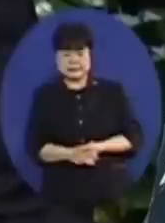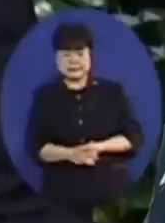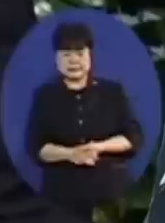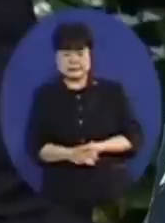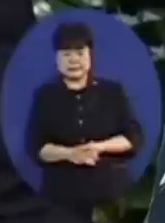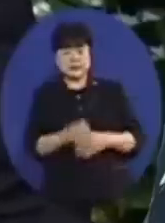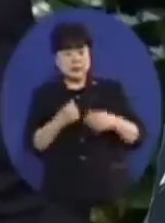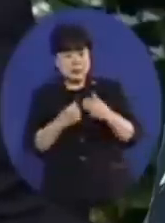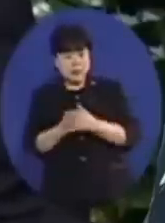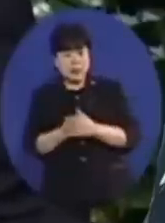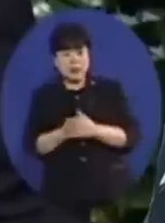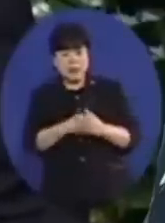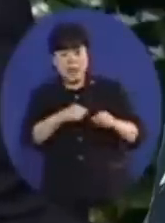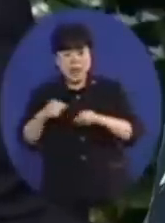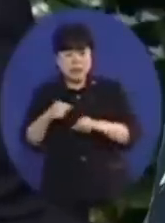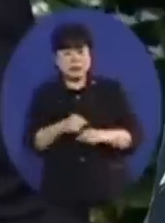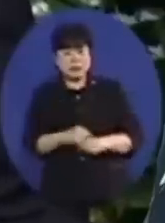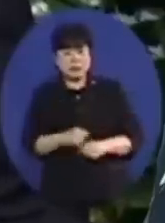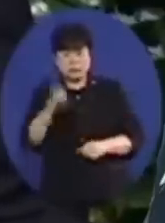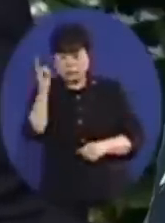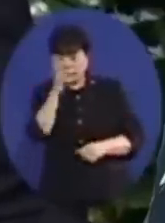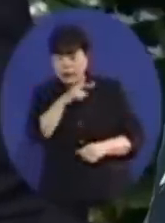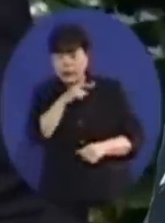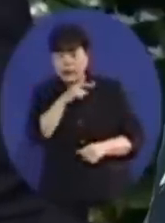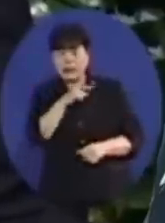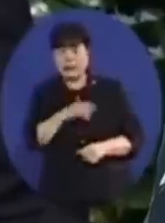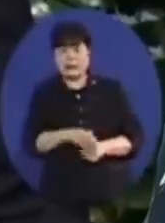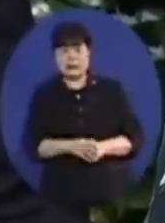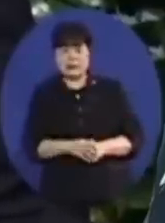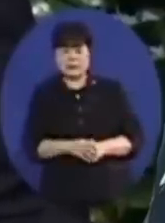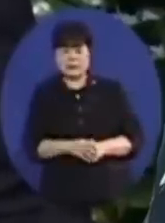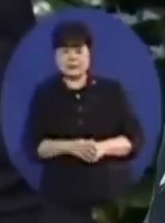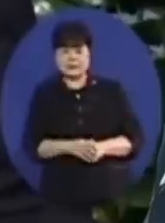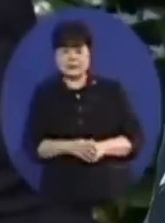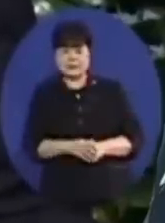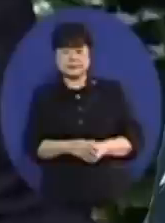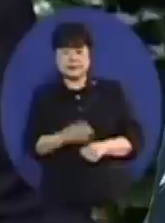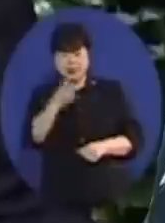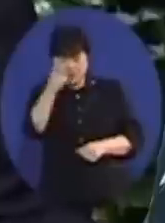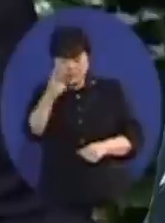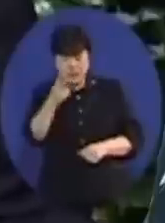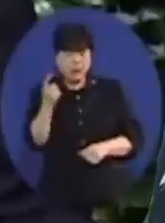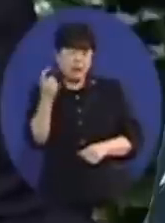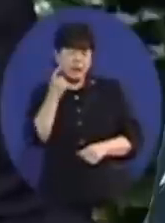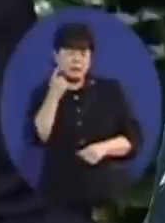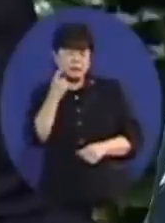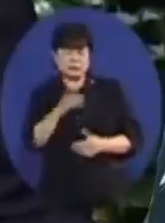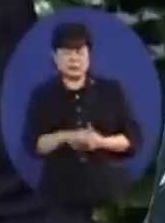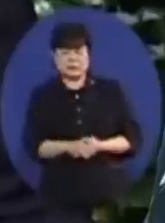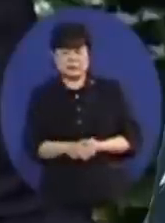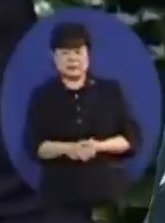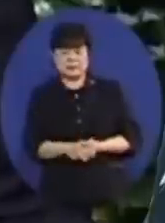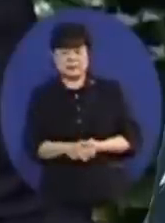그 때문에 그들 행실이 고약하고 부패하고 가증하고